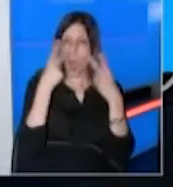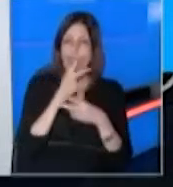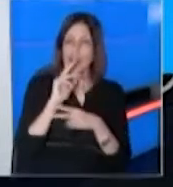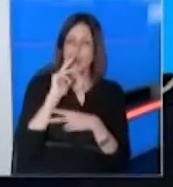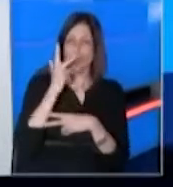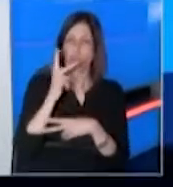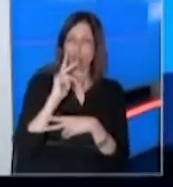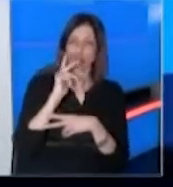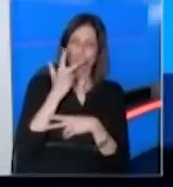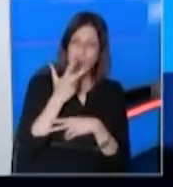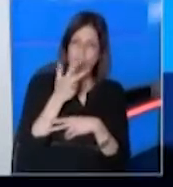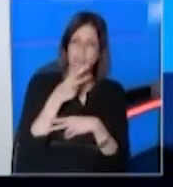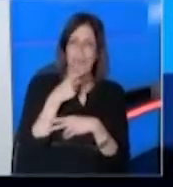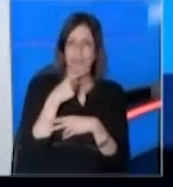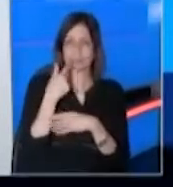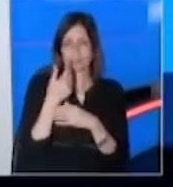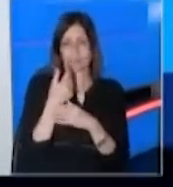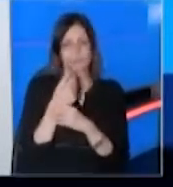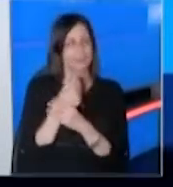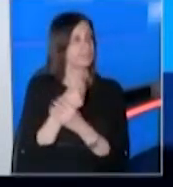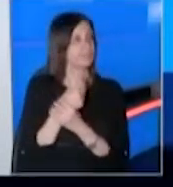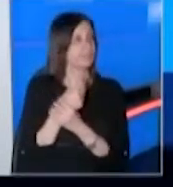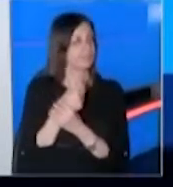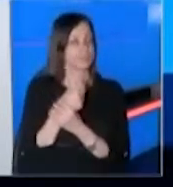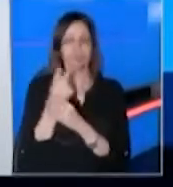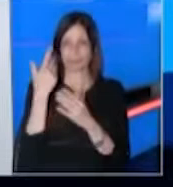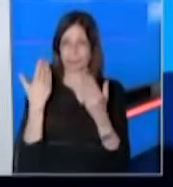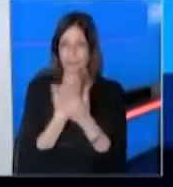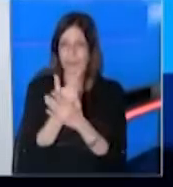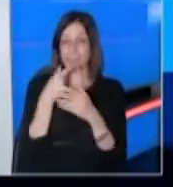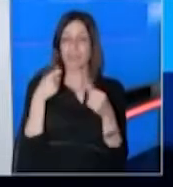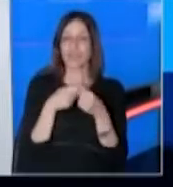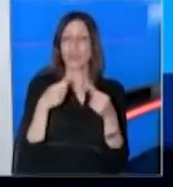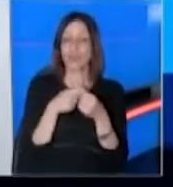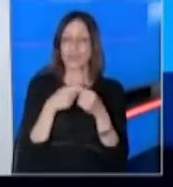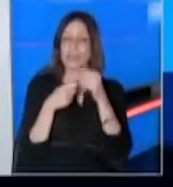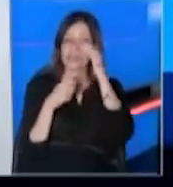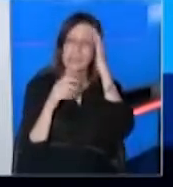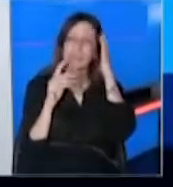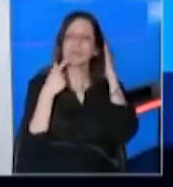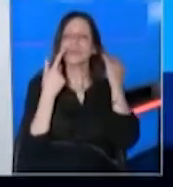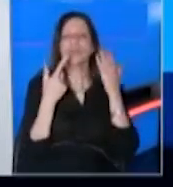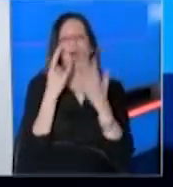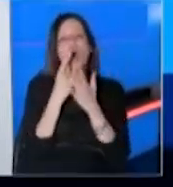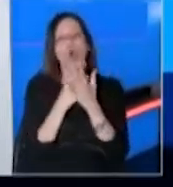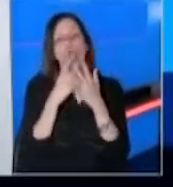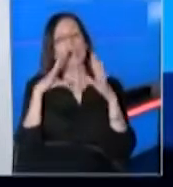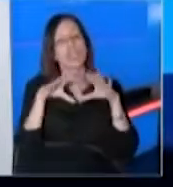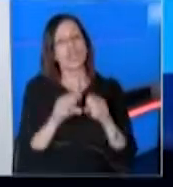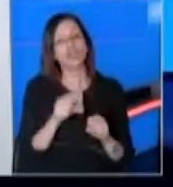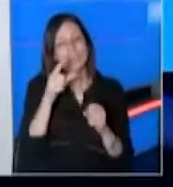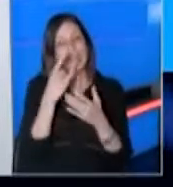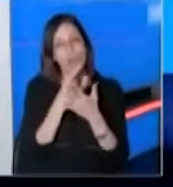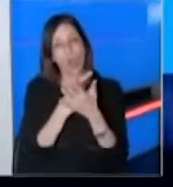3 שנים, יש לך, לחזור אחורה בבקשה, החידוש תלוי במה שנקרא חוק ההתיישבות, זה החוק